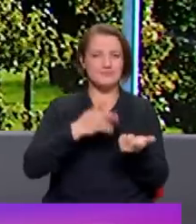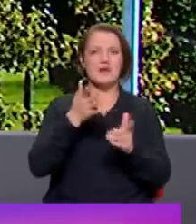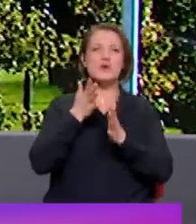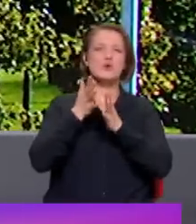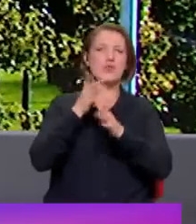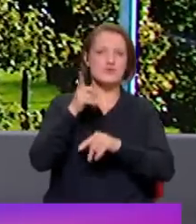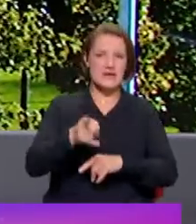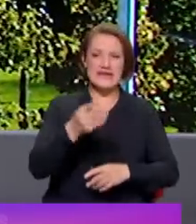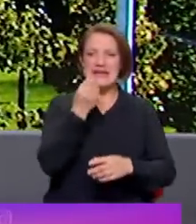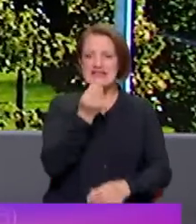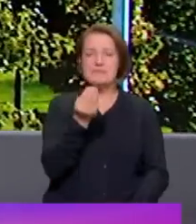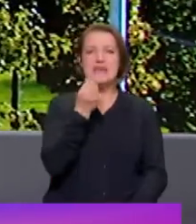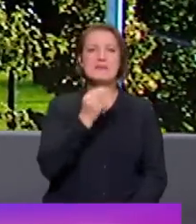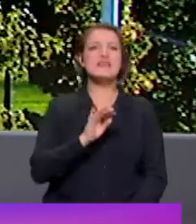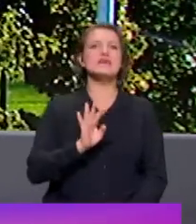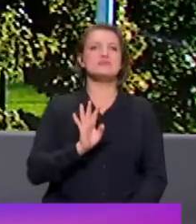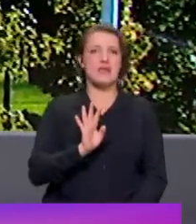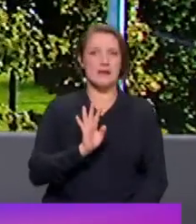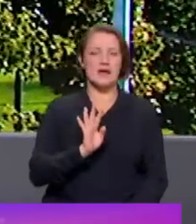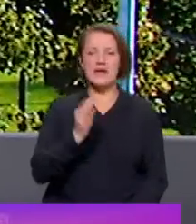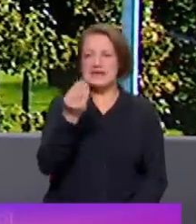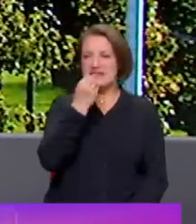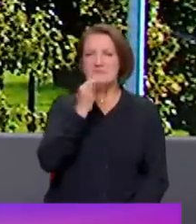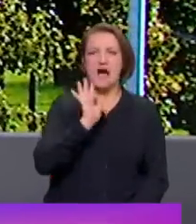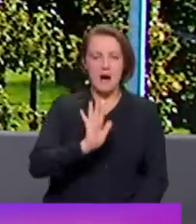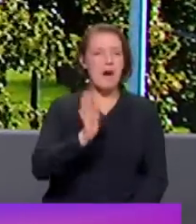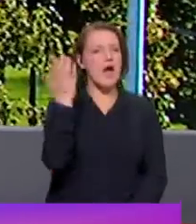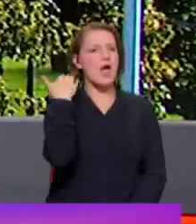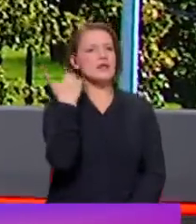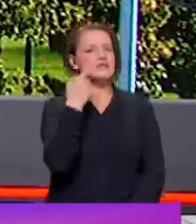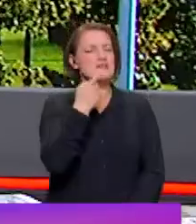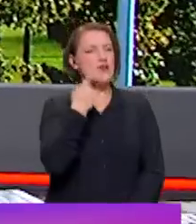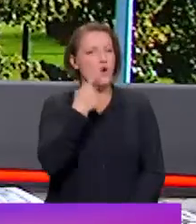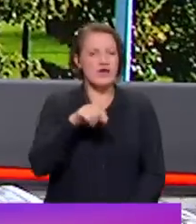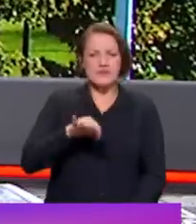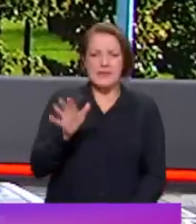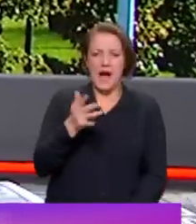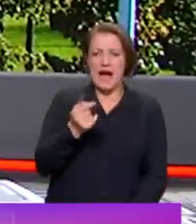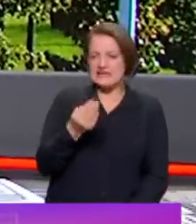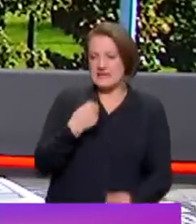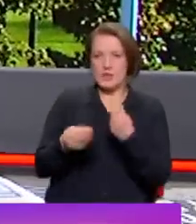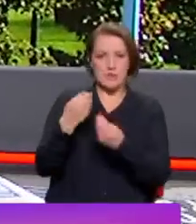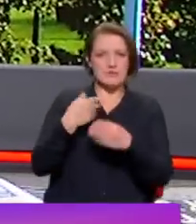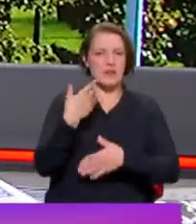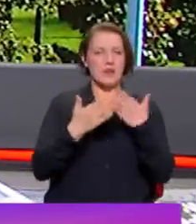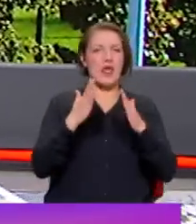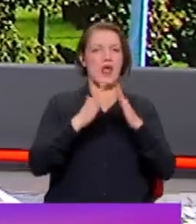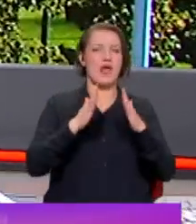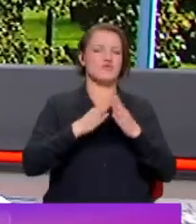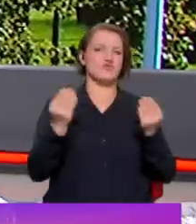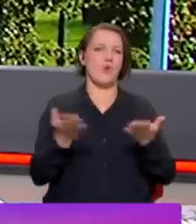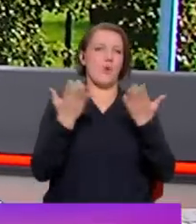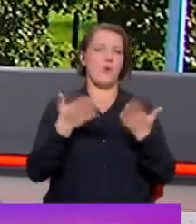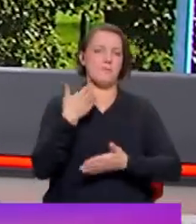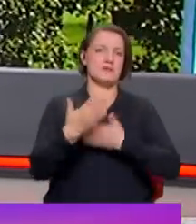yediğimizden yiyemediğimiz yiyebildiğiniz ama eskisine kıyasla çok az yiyebildi arınmadan çokça